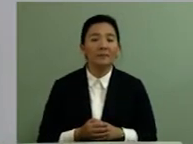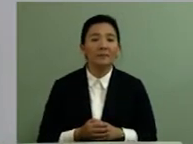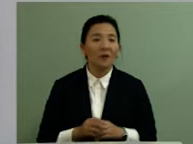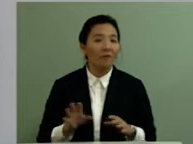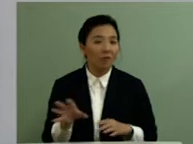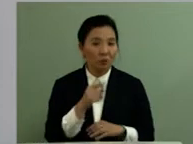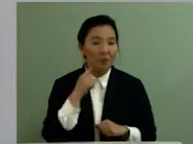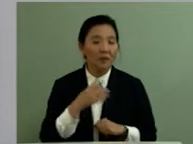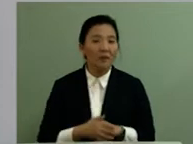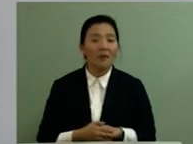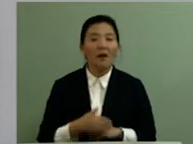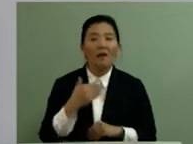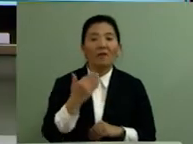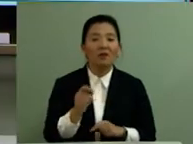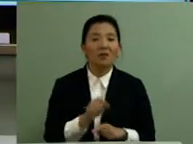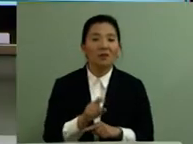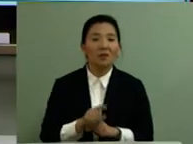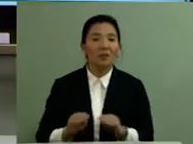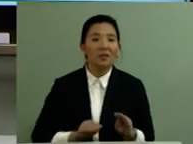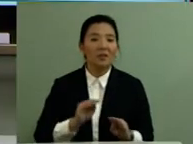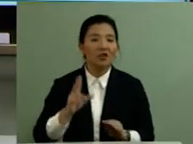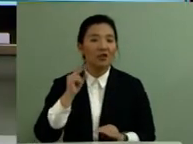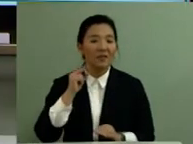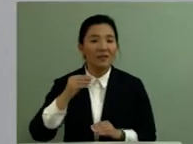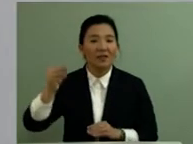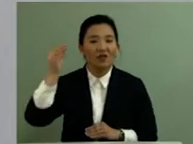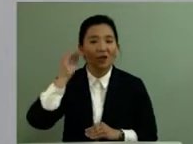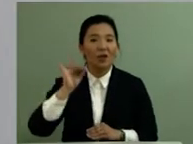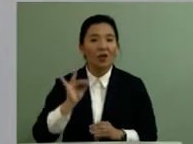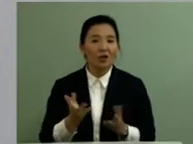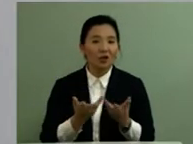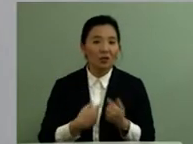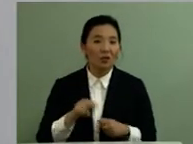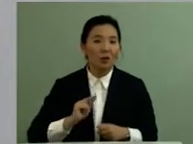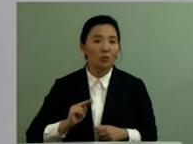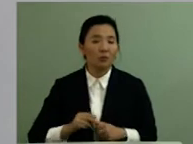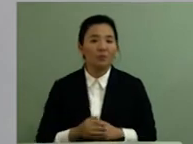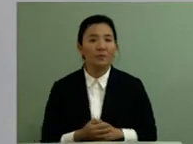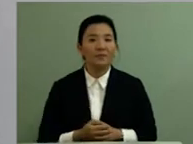Все понятно? Ваша задача – подставить числовые значения и рассчитать работу.